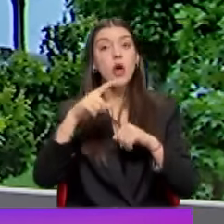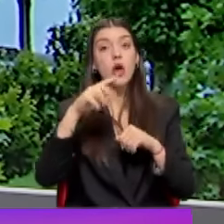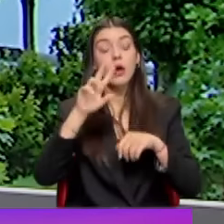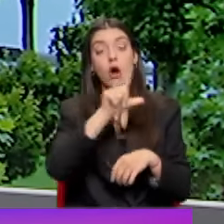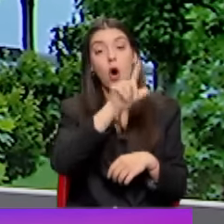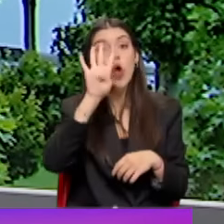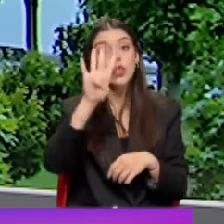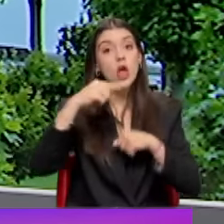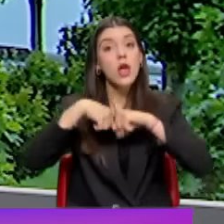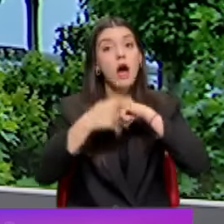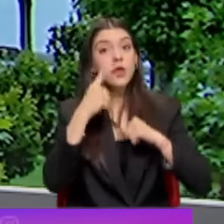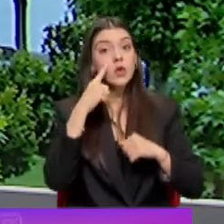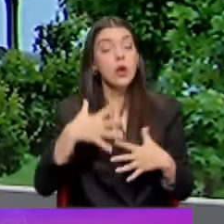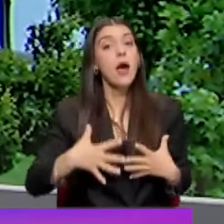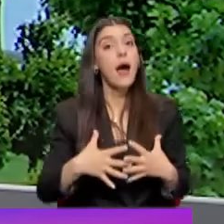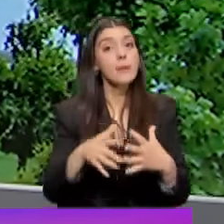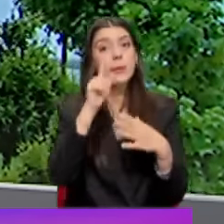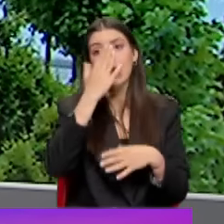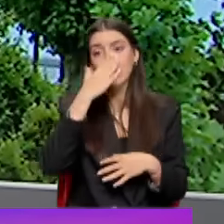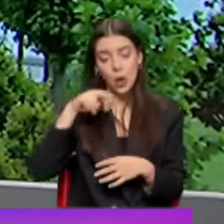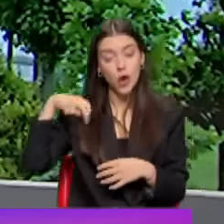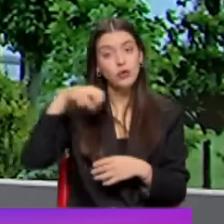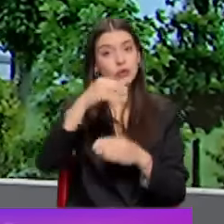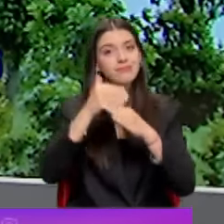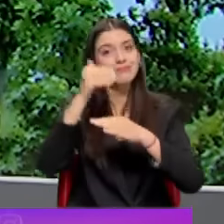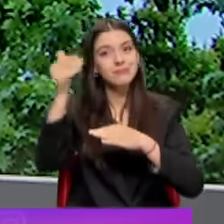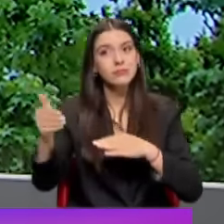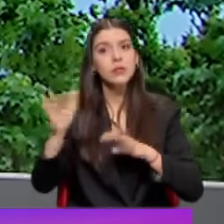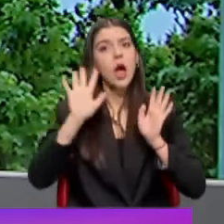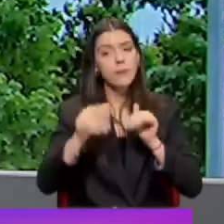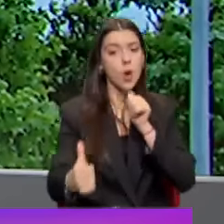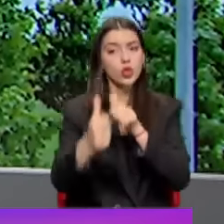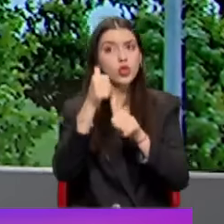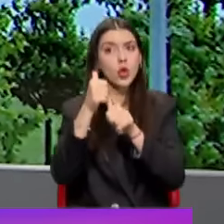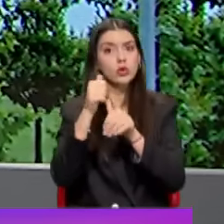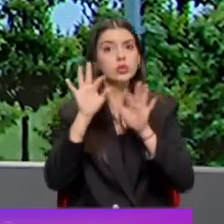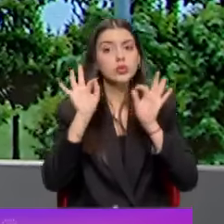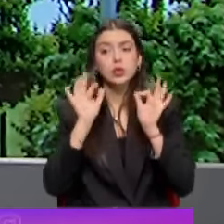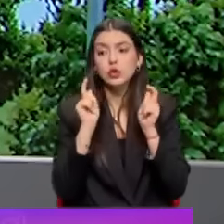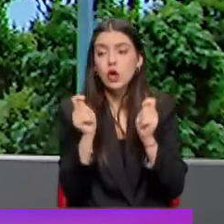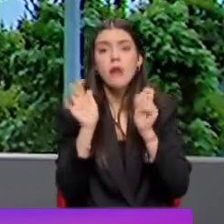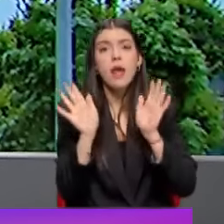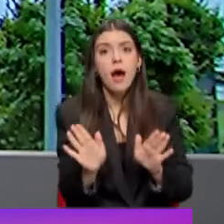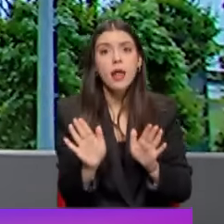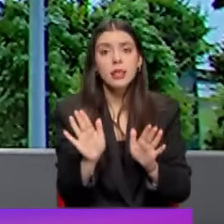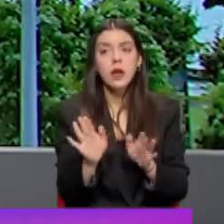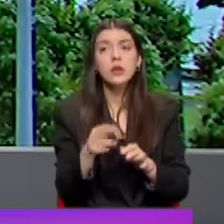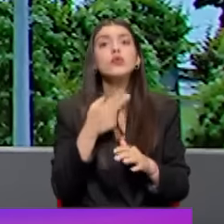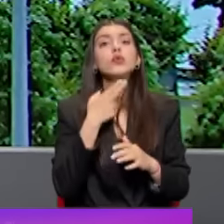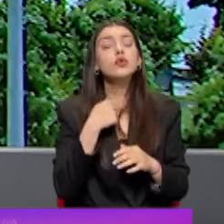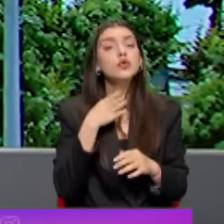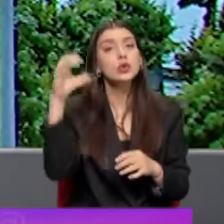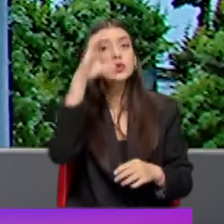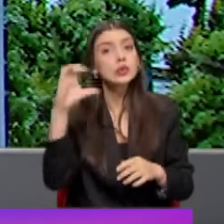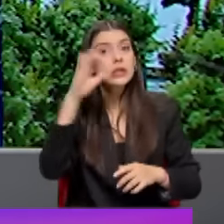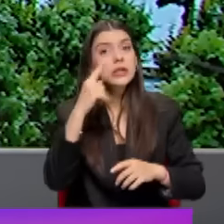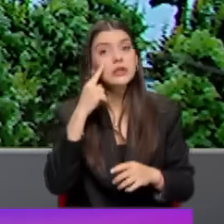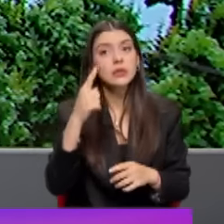yürüyüşe çıktılar bir Doğa yürüyüşüne ancak dönüş yolunda mahsur kaldılar Rus turistleri